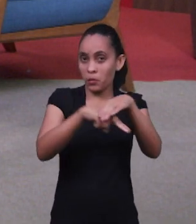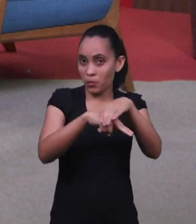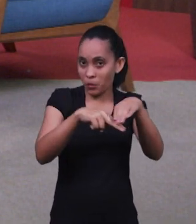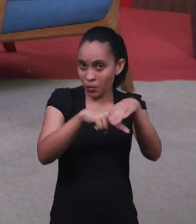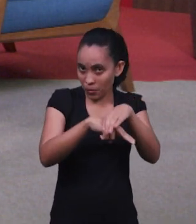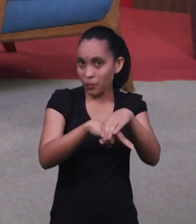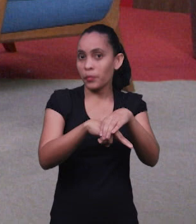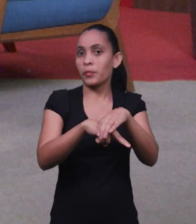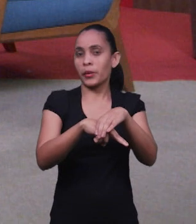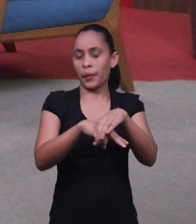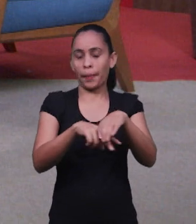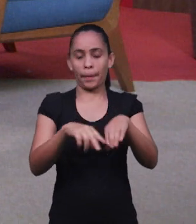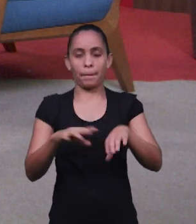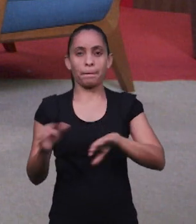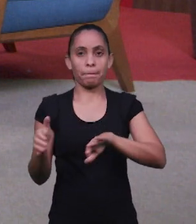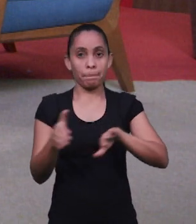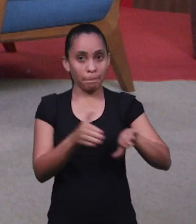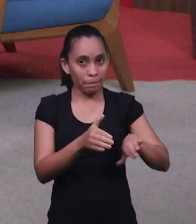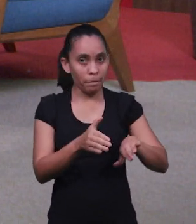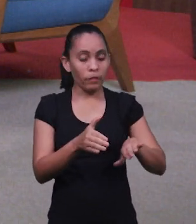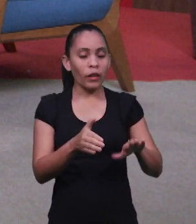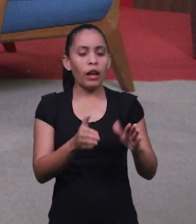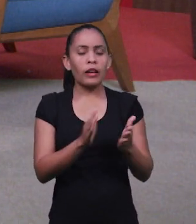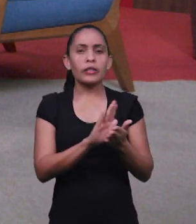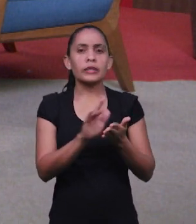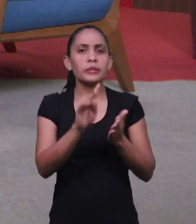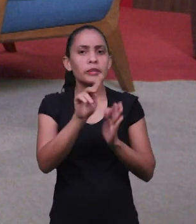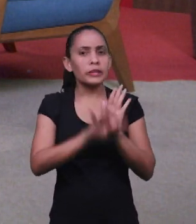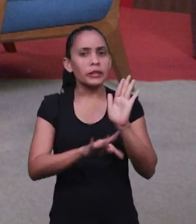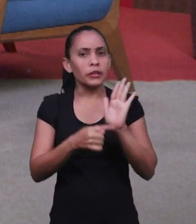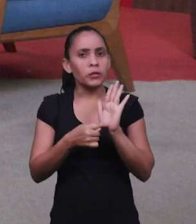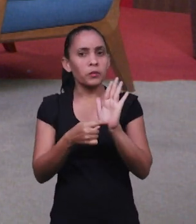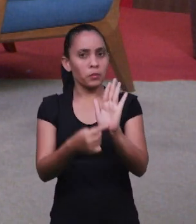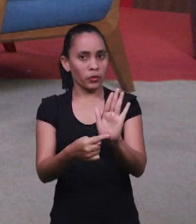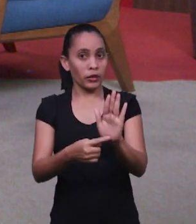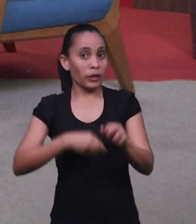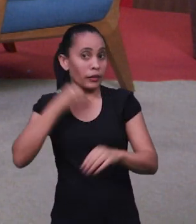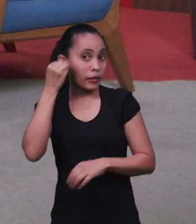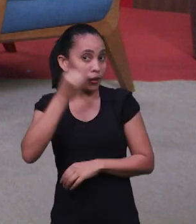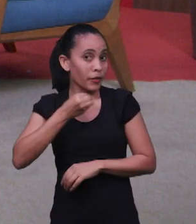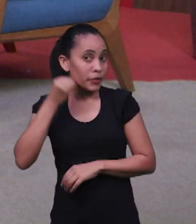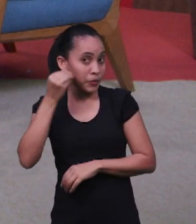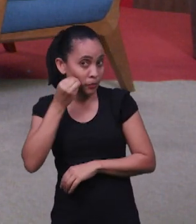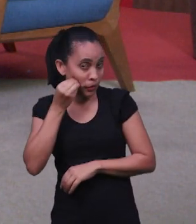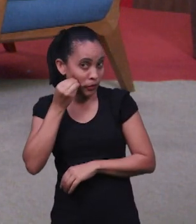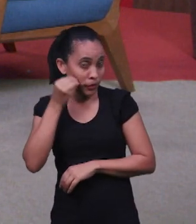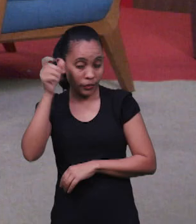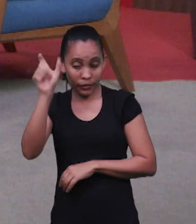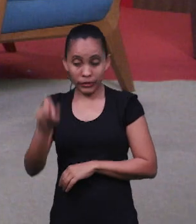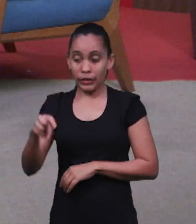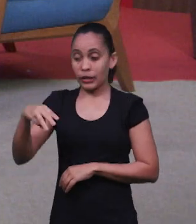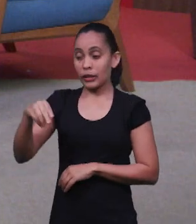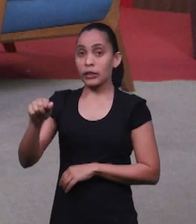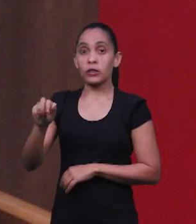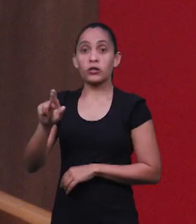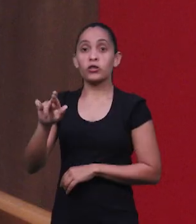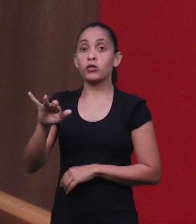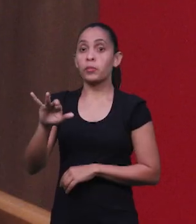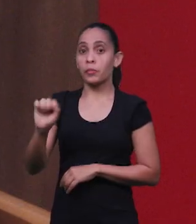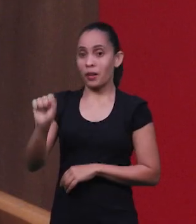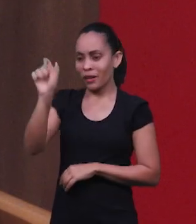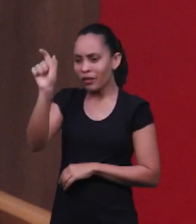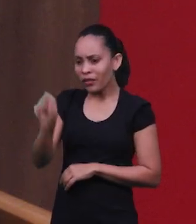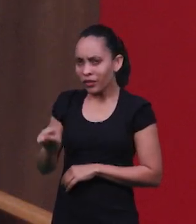avez parlé de manière claire dans cette parole de Jésus, dans cette expérience de Marie, n'est-ce pas? Oui, Maria qui a été,